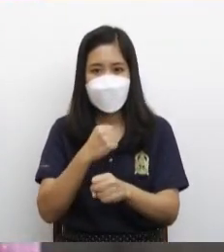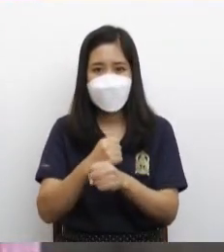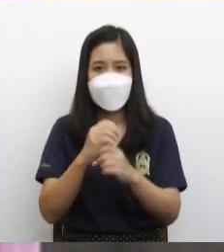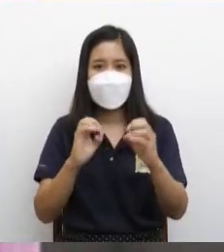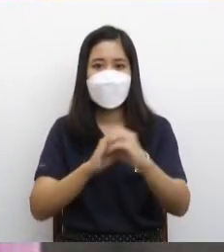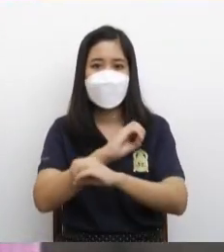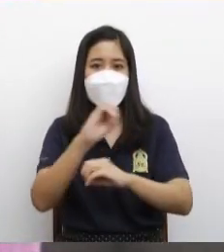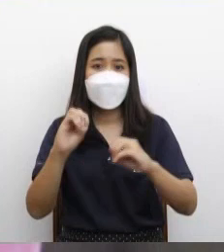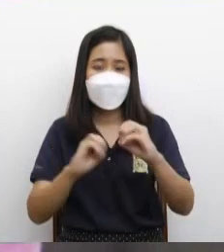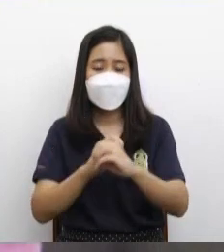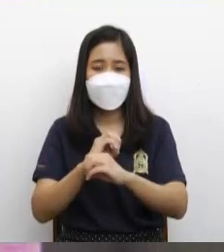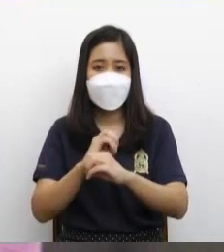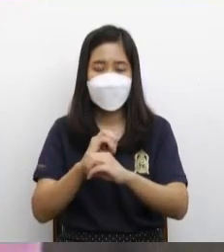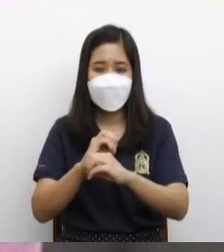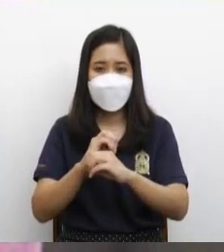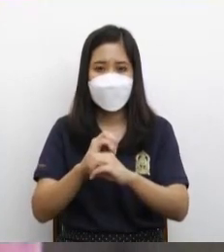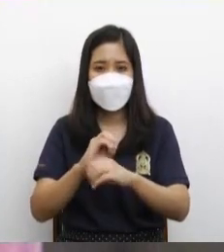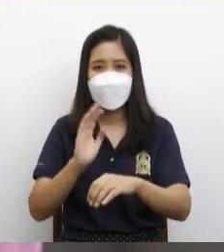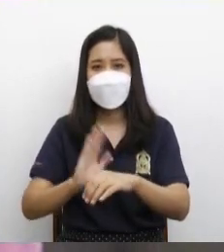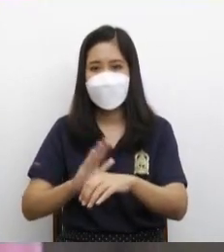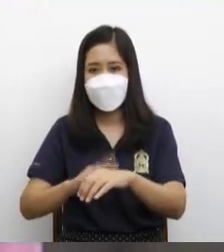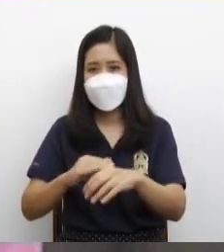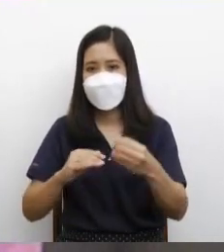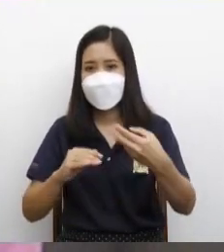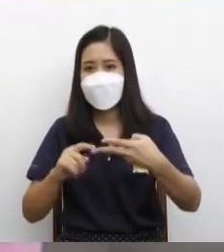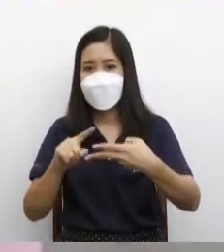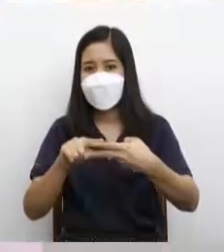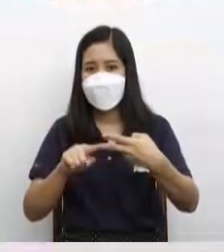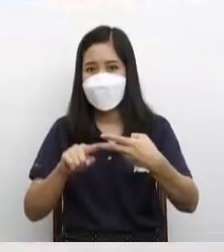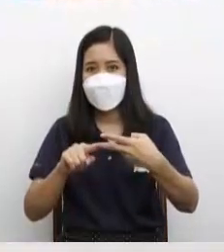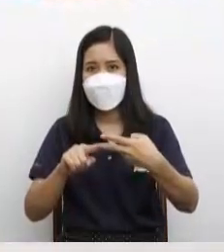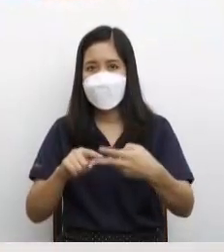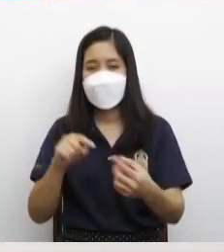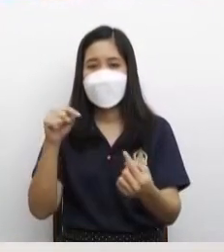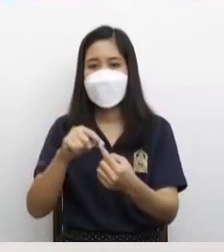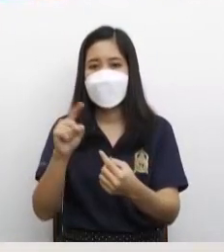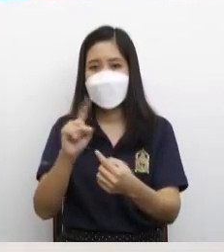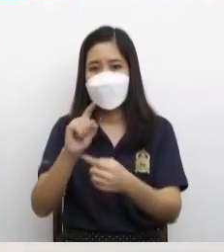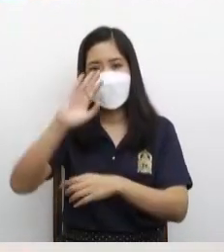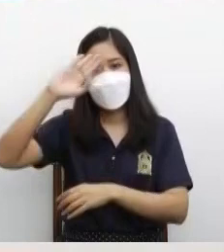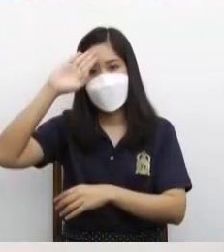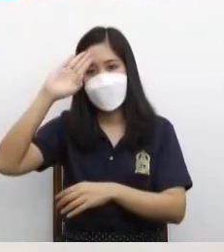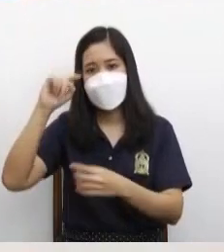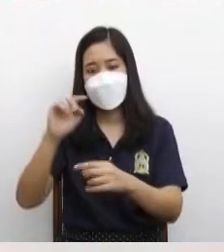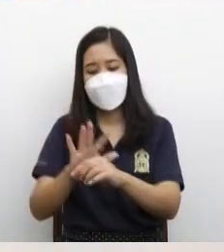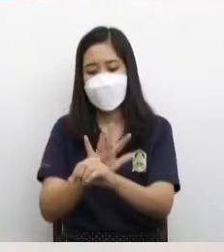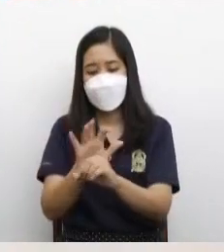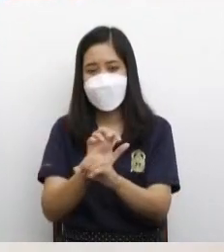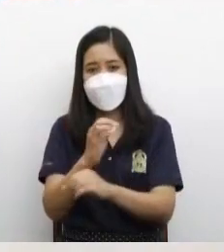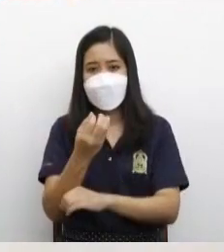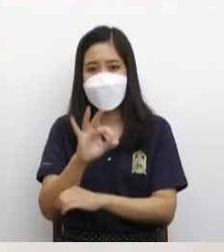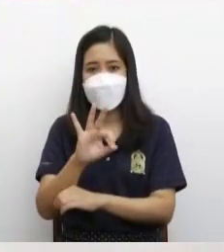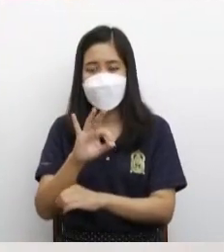ภัยโดยเน้นย้ำใน 2ประเด็นก็คือภัยที่เกิดจากโรคภัยไข้เจ็บก็คือโคบิ 19